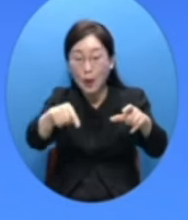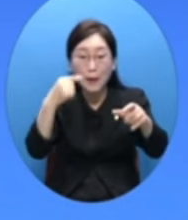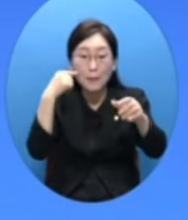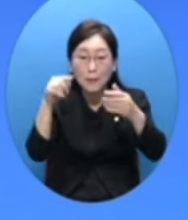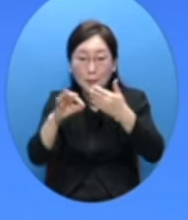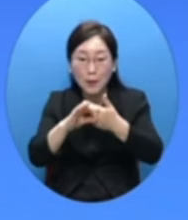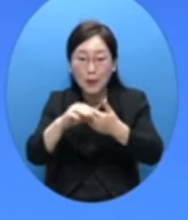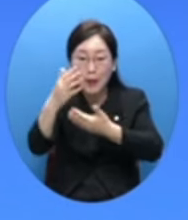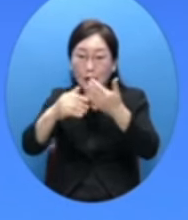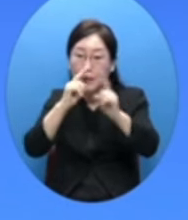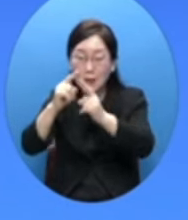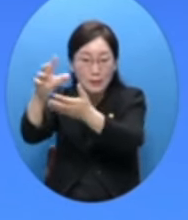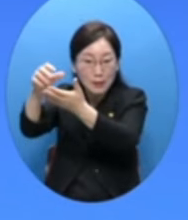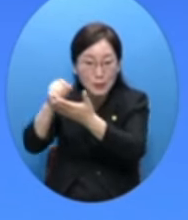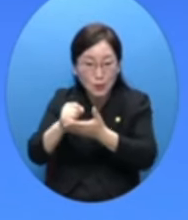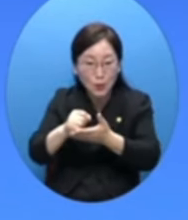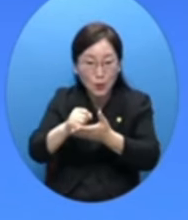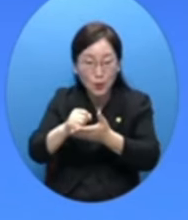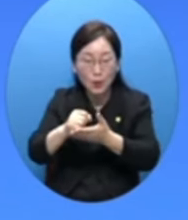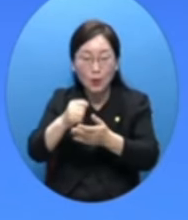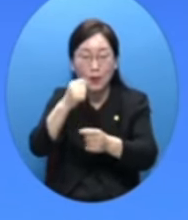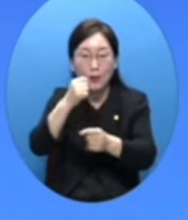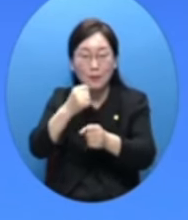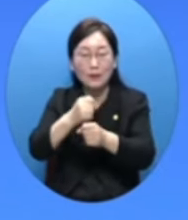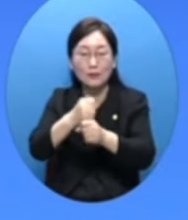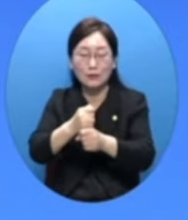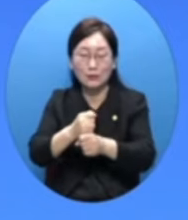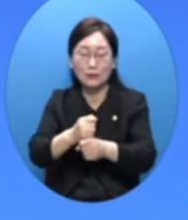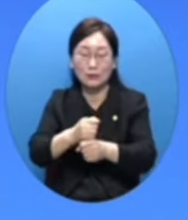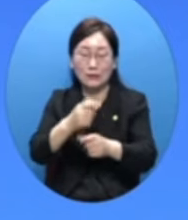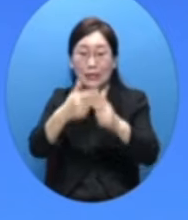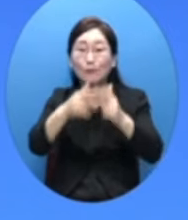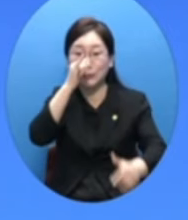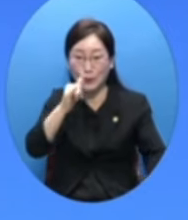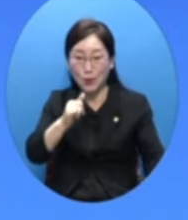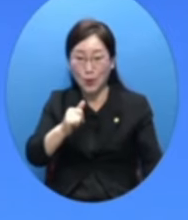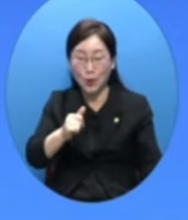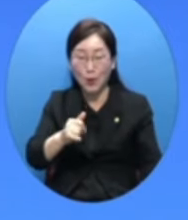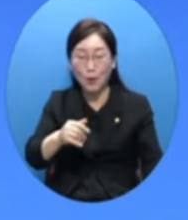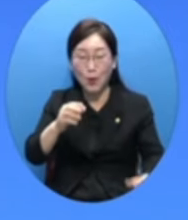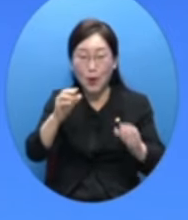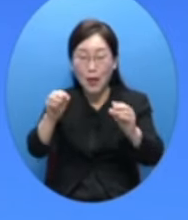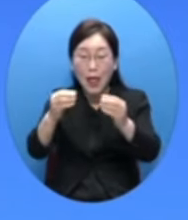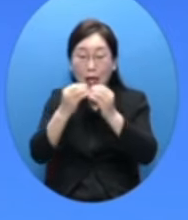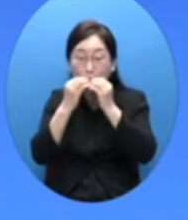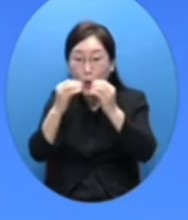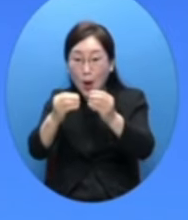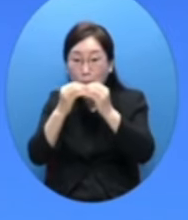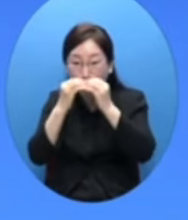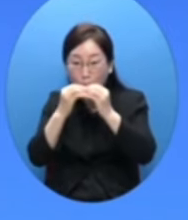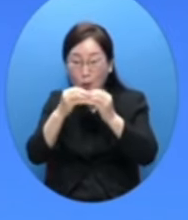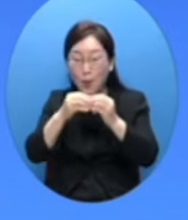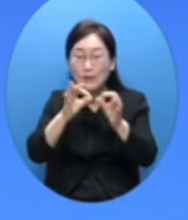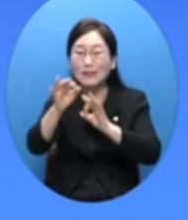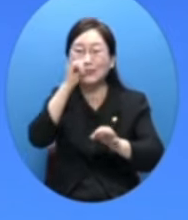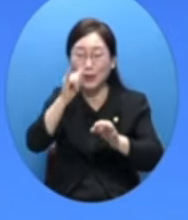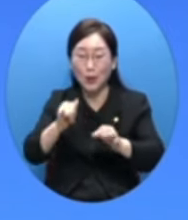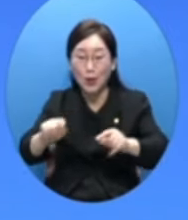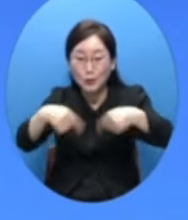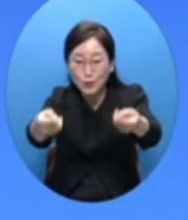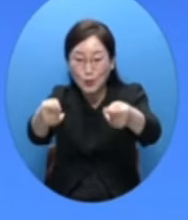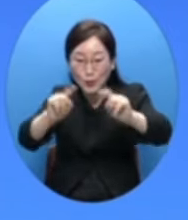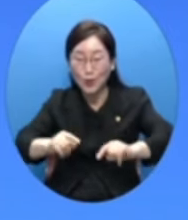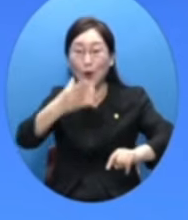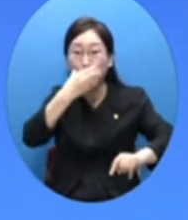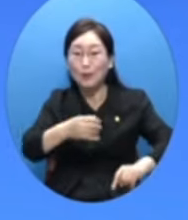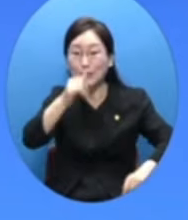생긴 인앤아웃 버거가 있습니다. 들어가면 나가서 복을 받는다 그래서 그 햄버거 사러 갈 때마다 들어가면 나가서 복을 받는다는 생각을 하면서